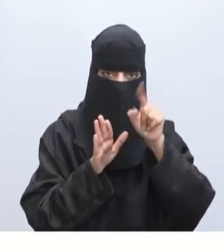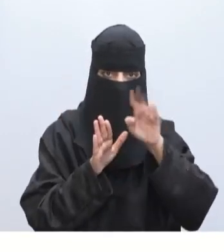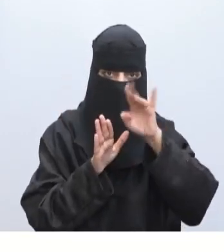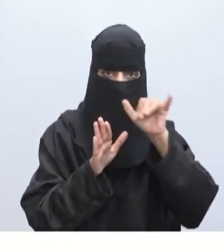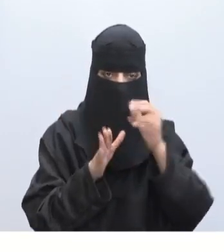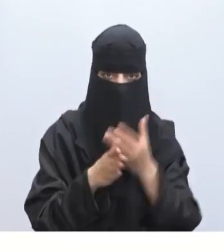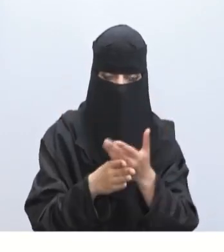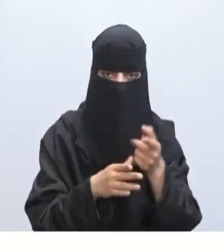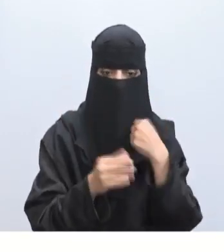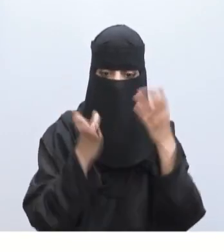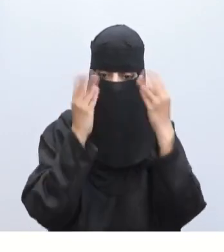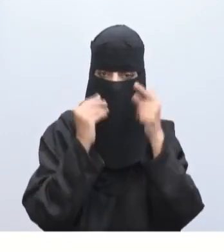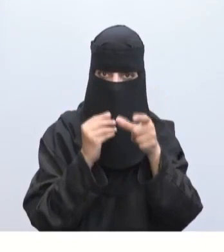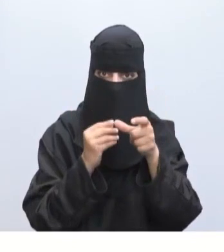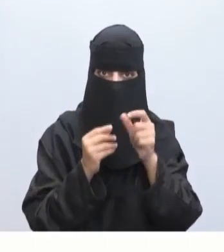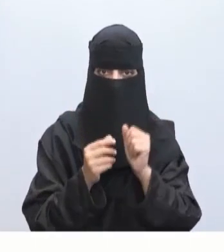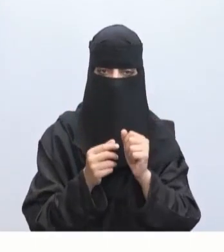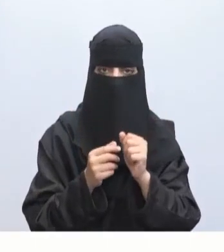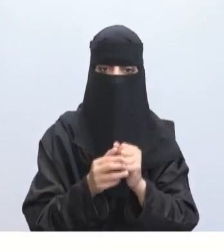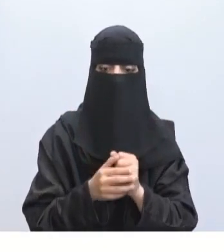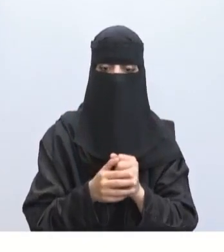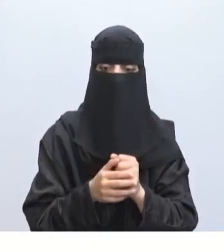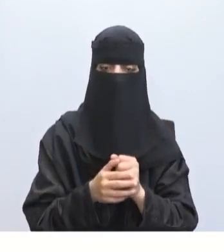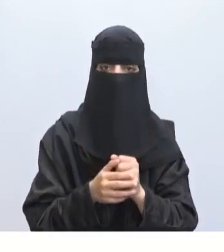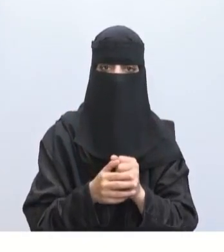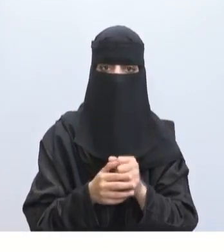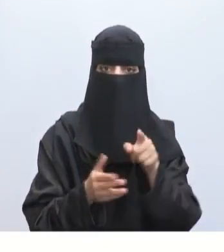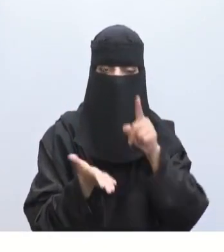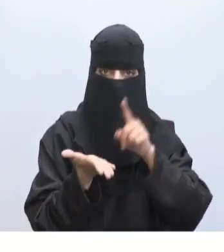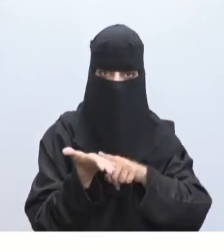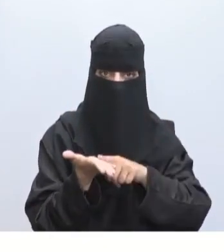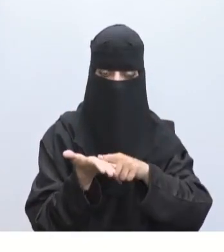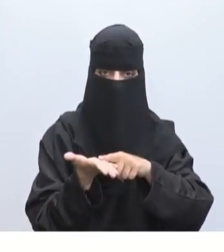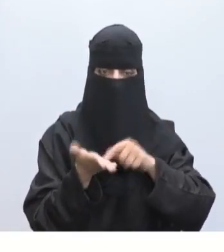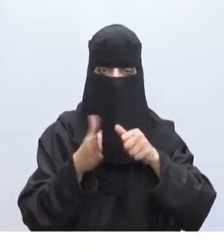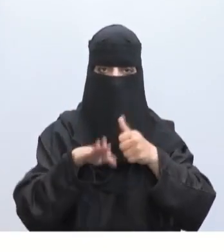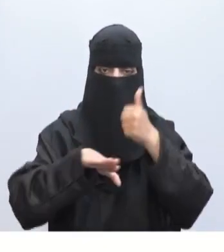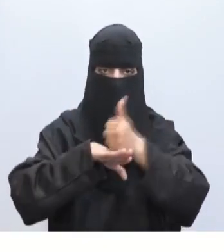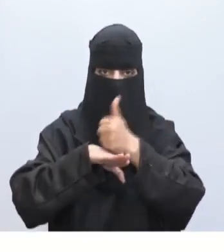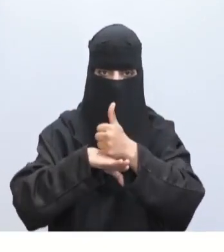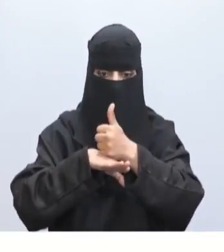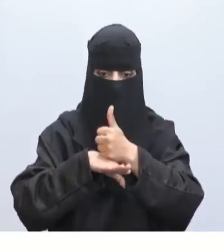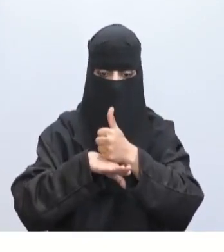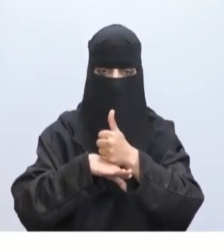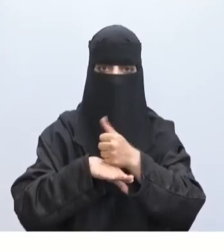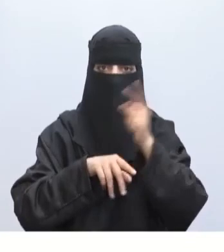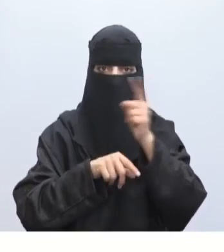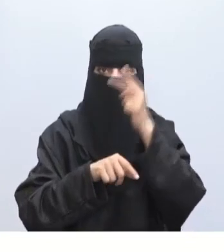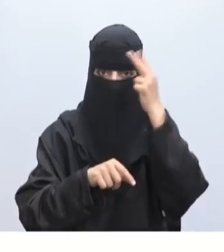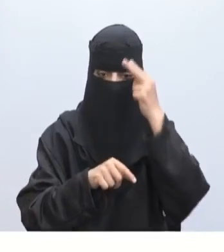الله بن محمد بن سعود انه مؤسس الدوله